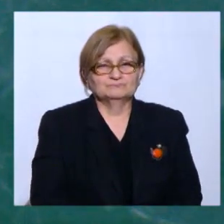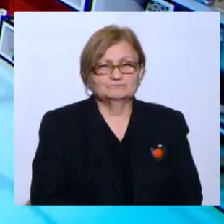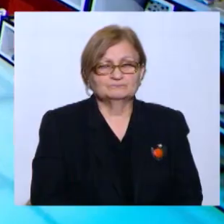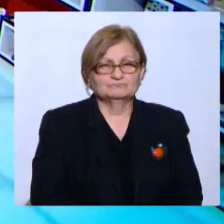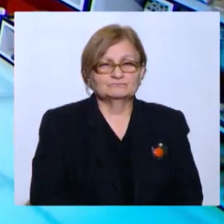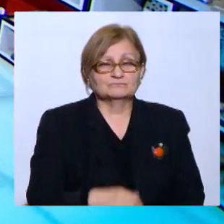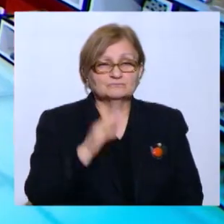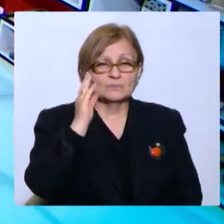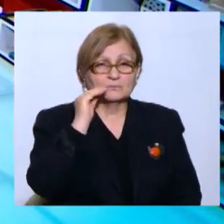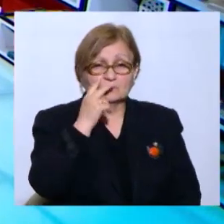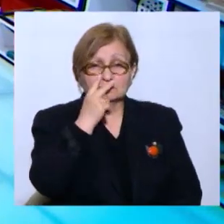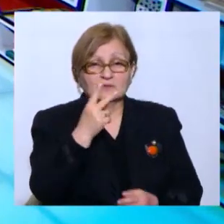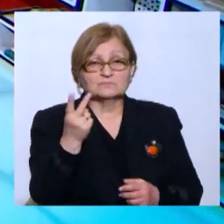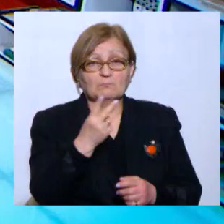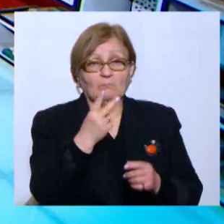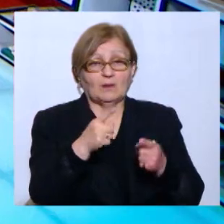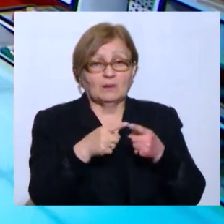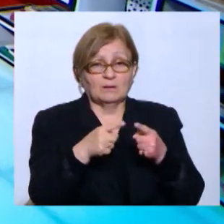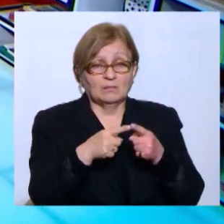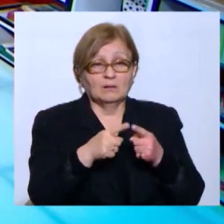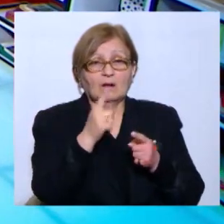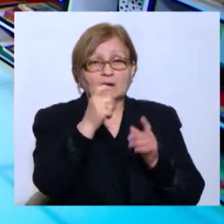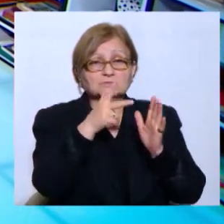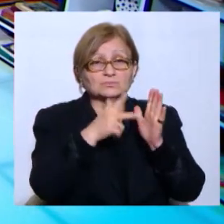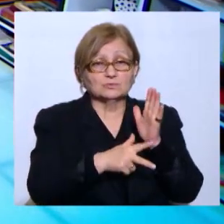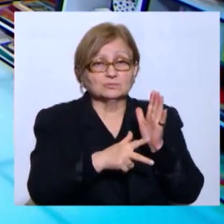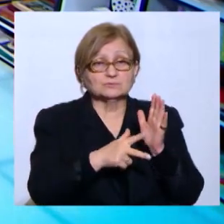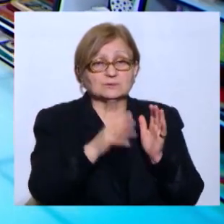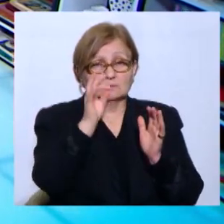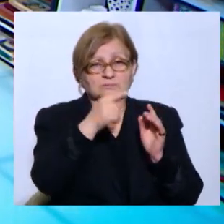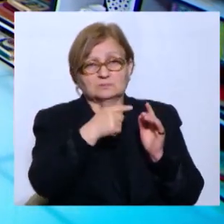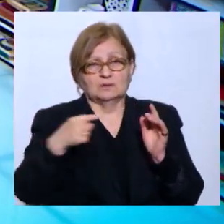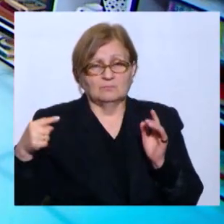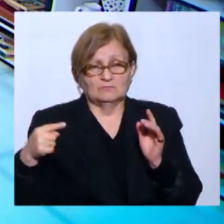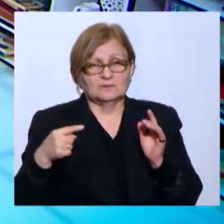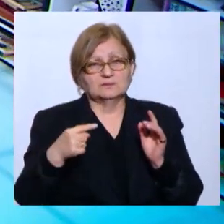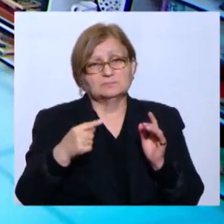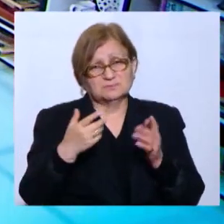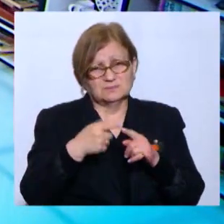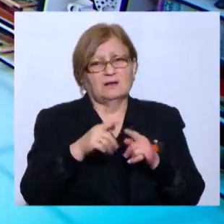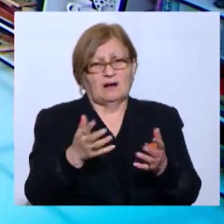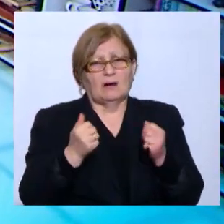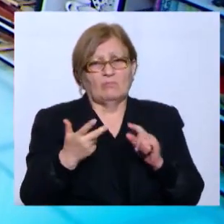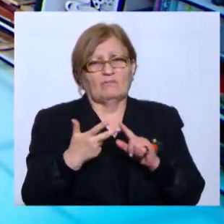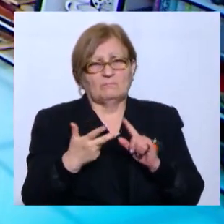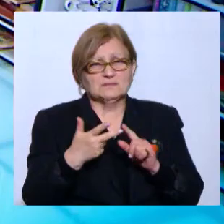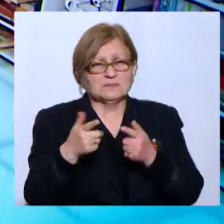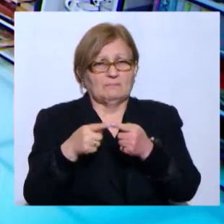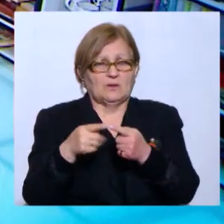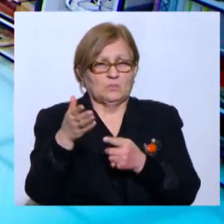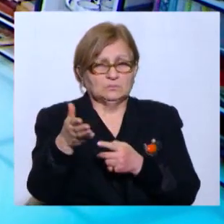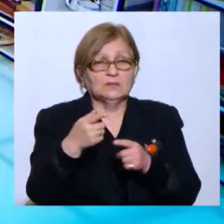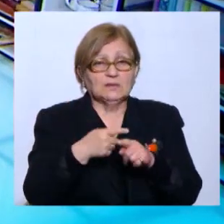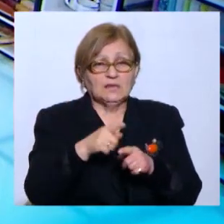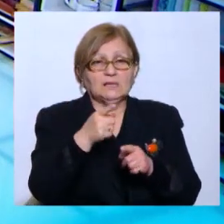და როდესაც ვნახავთ მეორე კუთხეს, გამოვაკლებთ 180 გრადუსს და მივიღებთ შესაბამისად მესამე კუთხეს. აი ესე გამოიყენება კოსინუსების